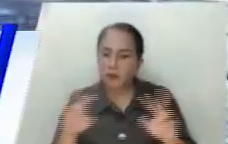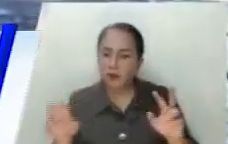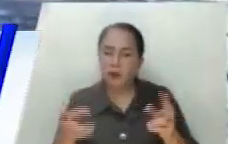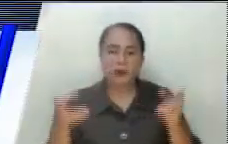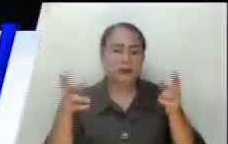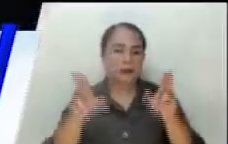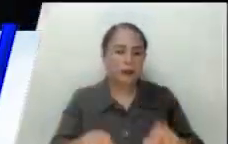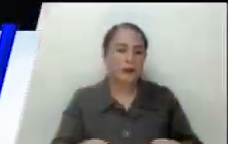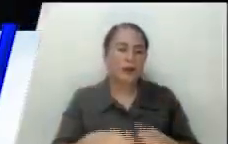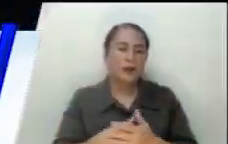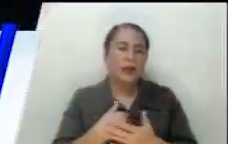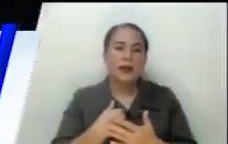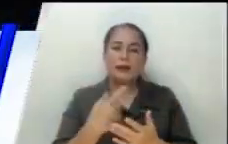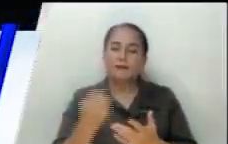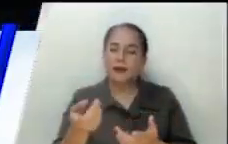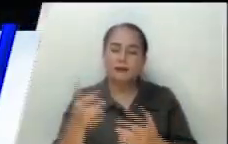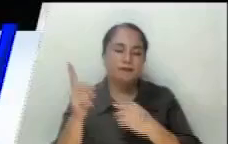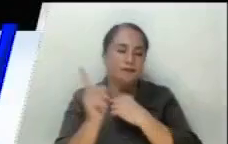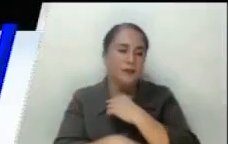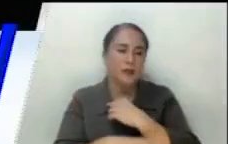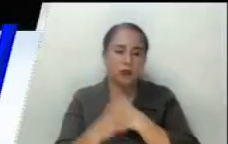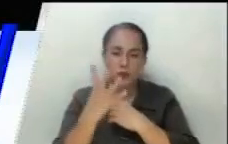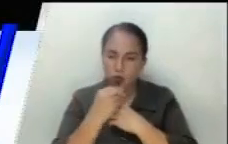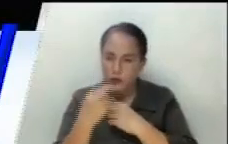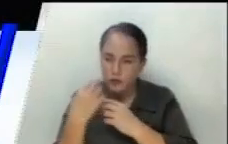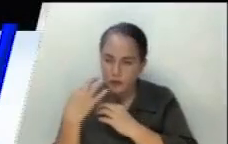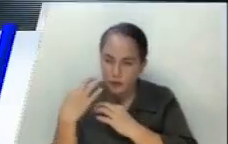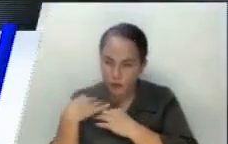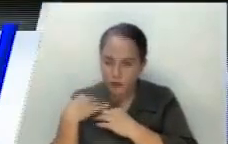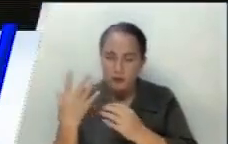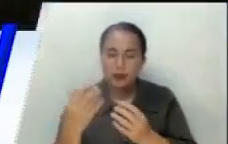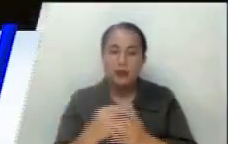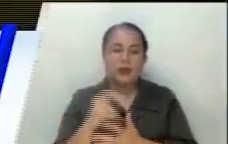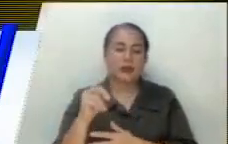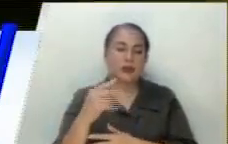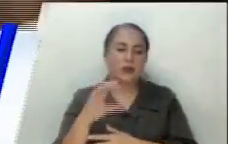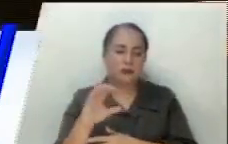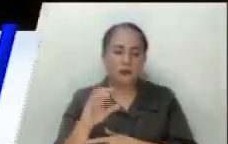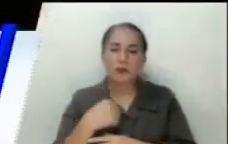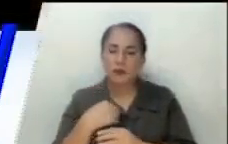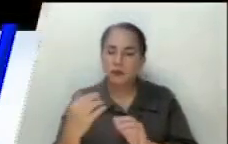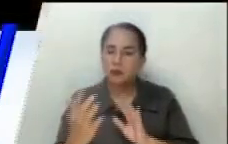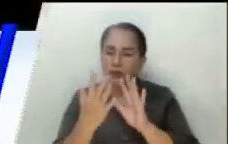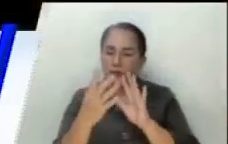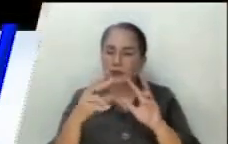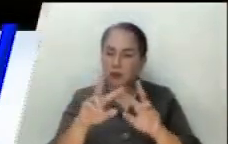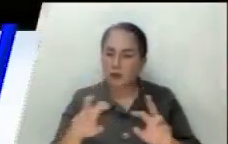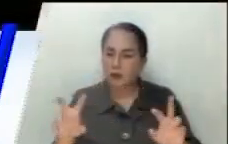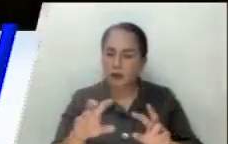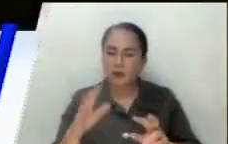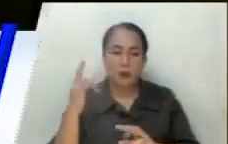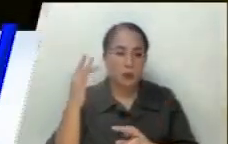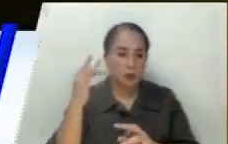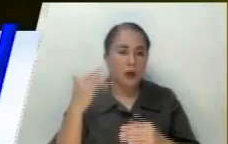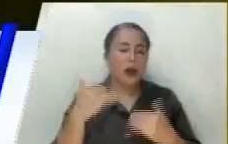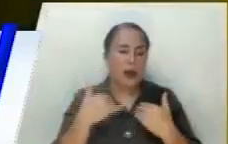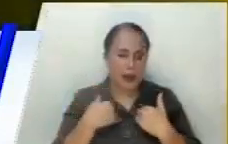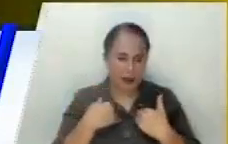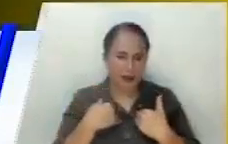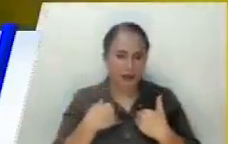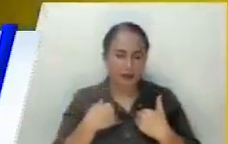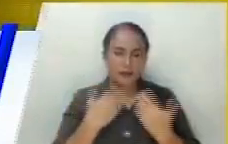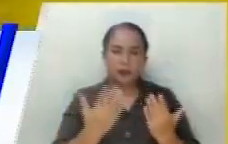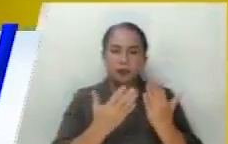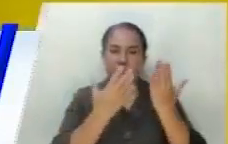mapanagot ang may kasalanan handa naman daw ang ngcp na humarap sa imbestigasyon lalo't meron na ring nagsusulong ng